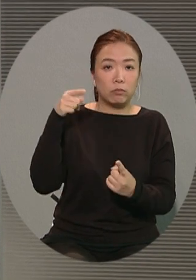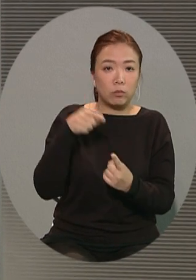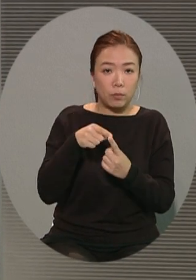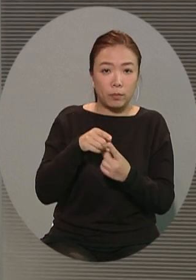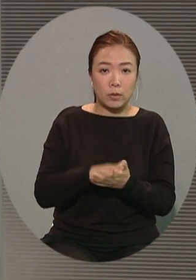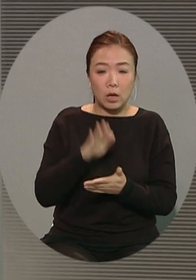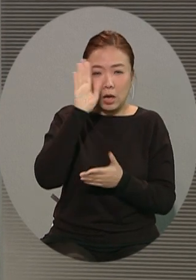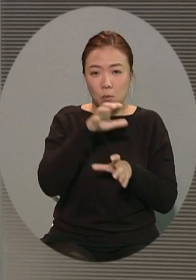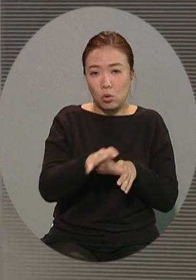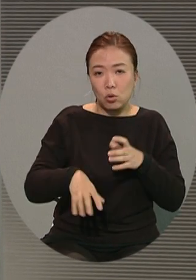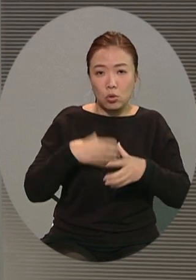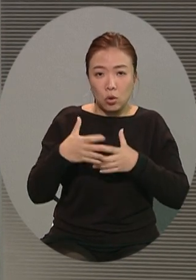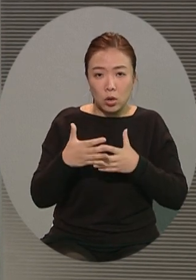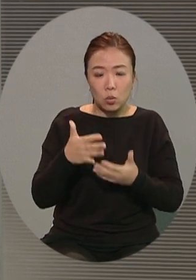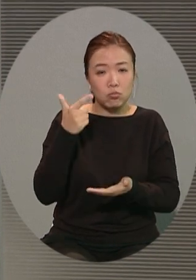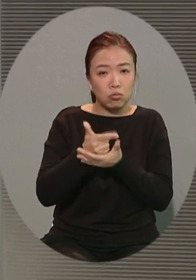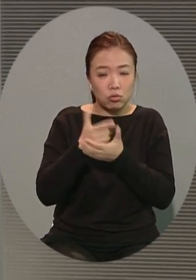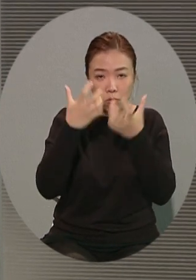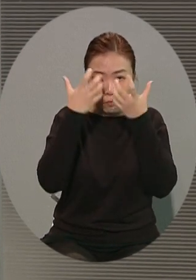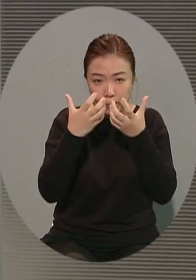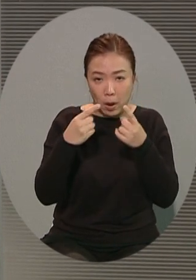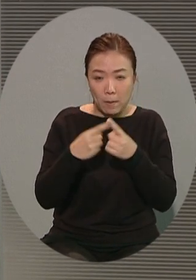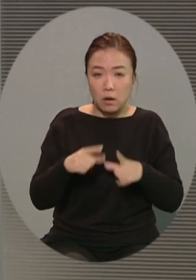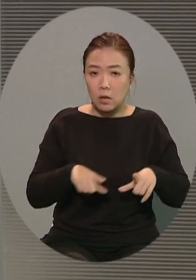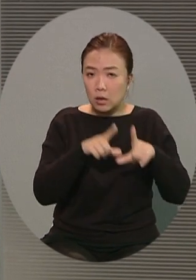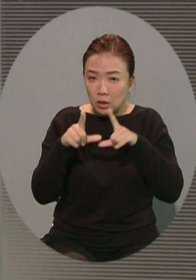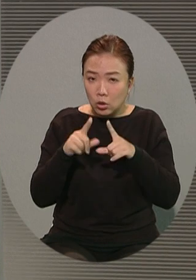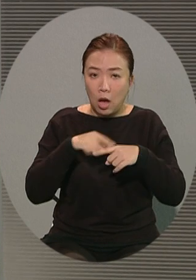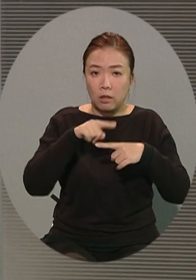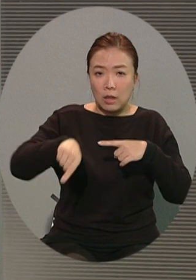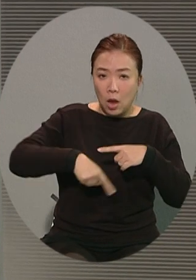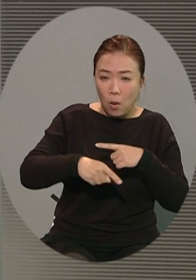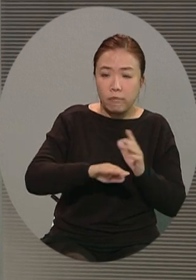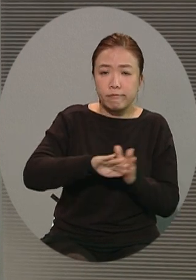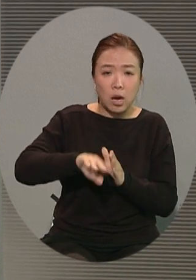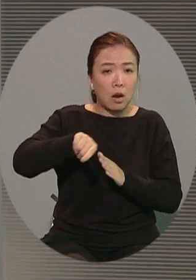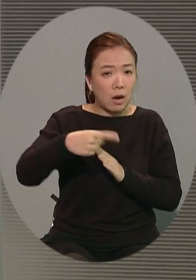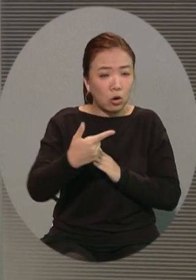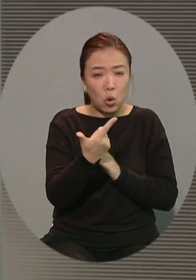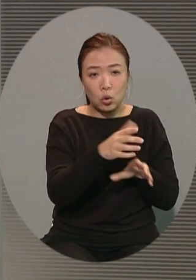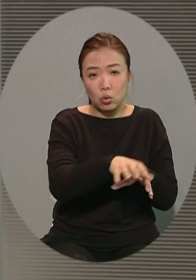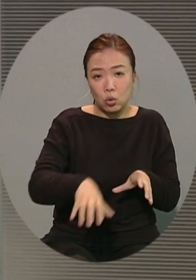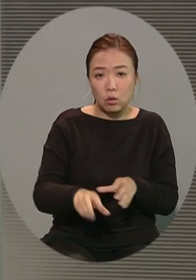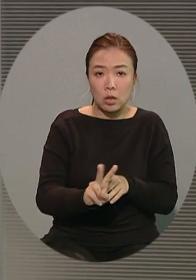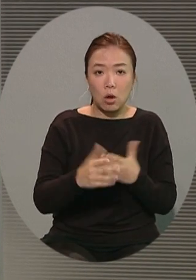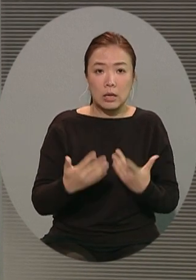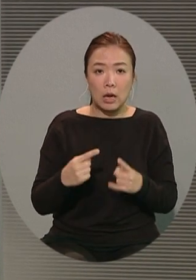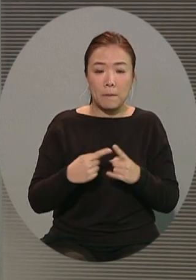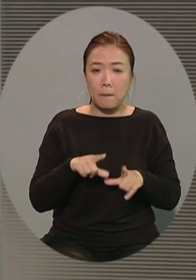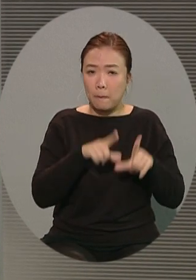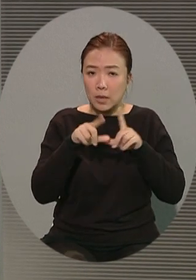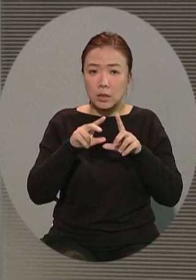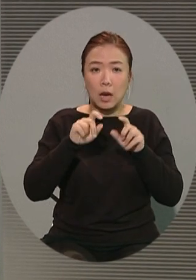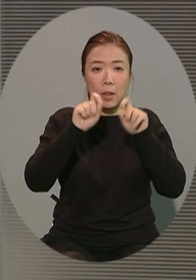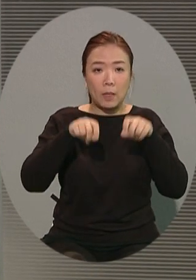哋希望區議會係可以著重翻民生，唔單止係大圍，每個區議會好多係民生議題，而家都政治化